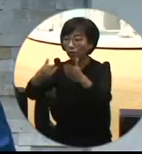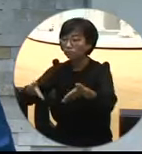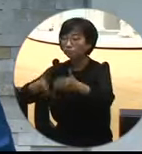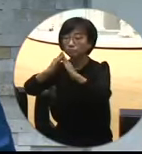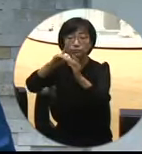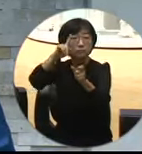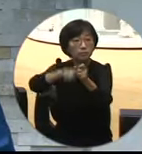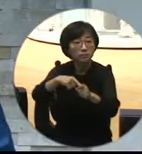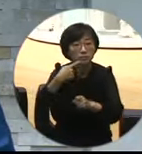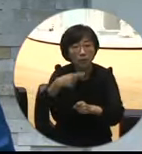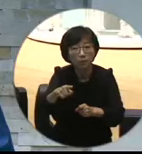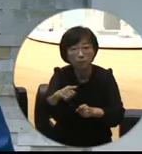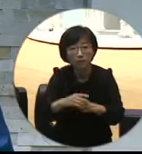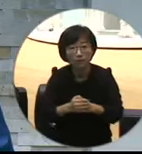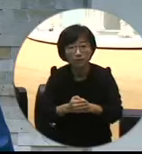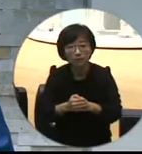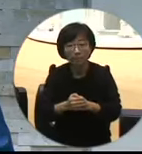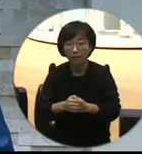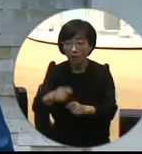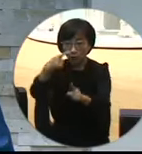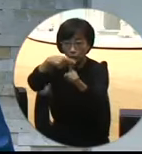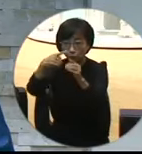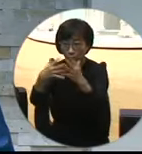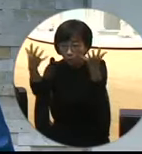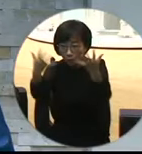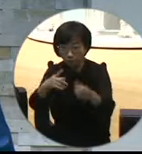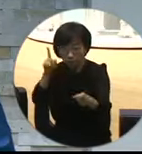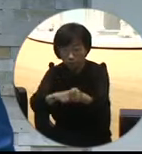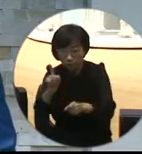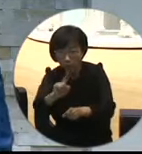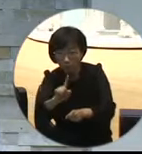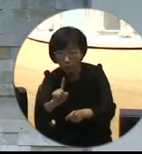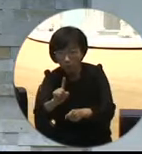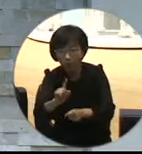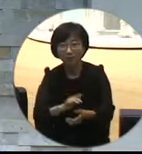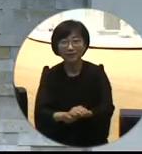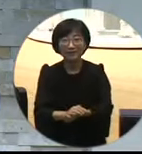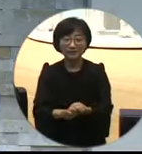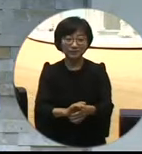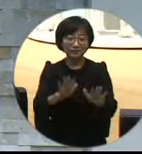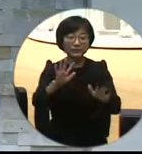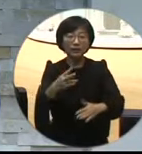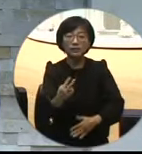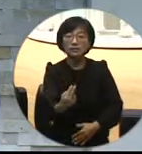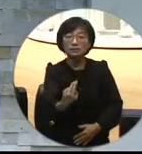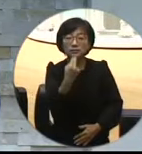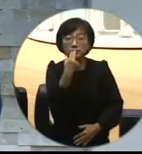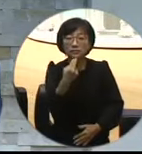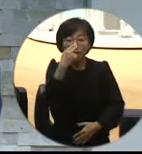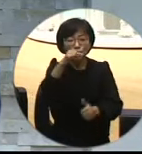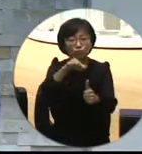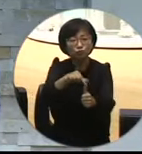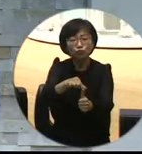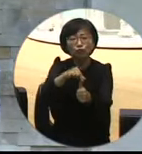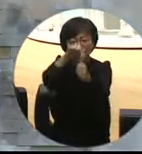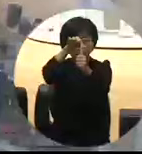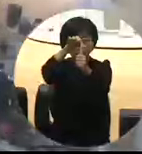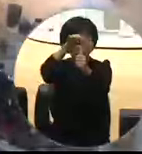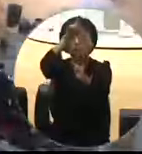존재하냐? 왜 우리가 교회에 나와야 되느냐? 오늘 제목처럼 생명을 구하는 선택을 해야